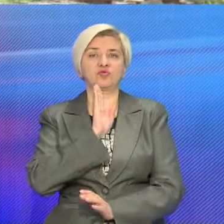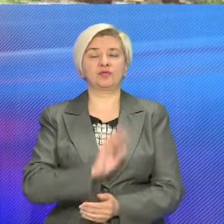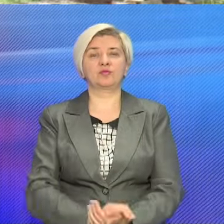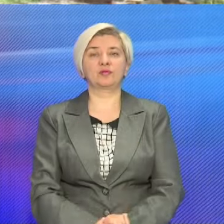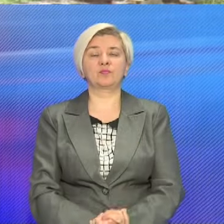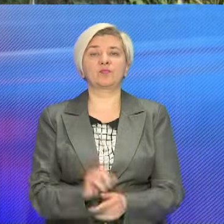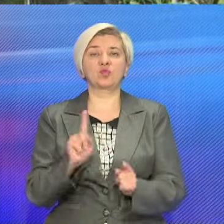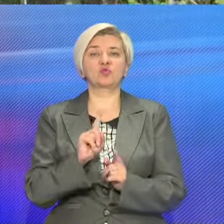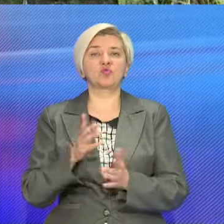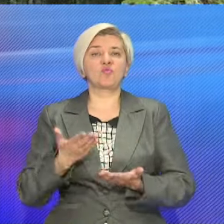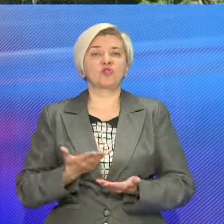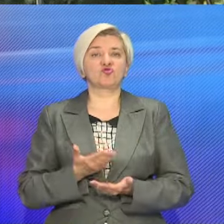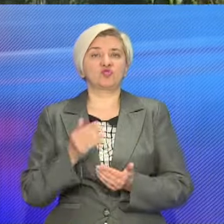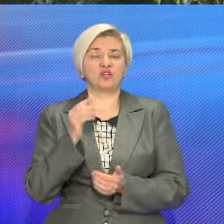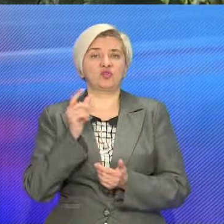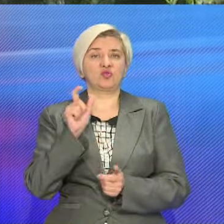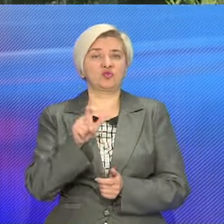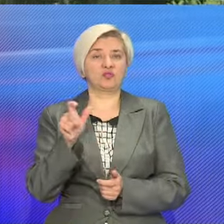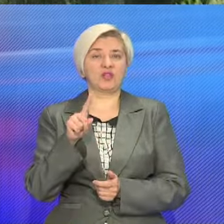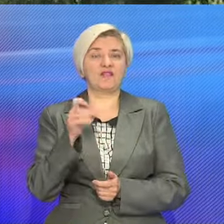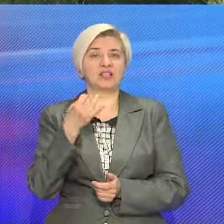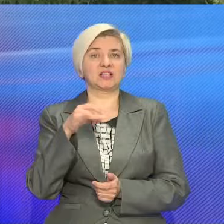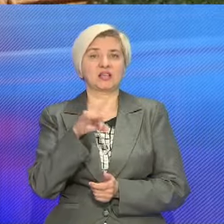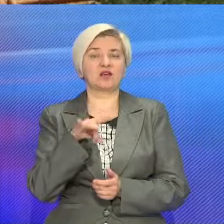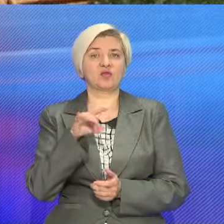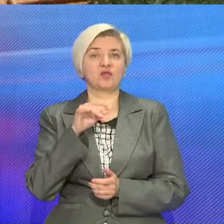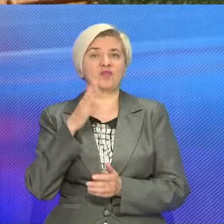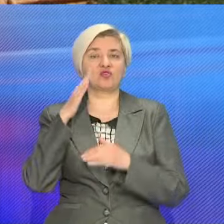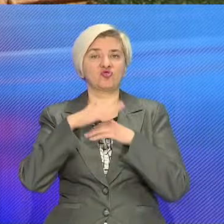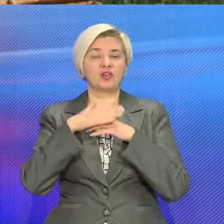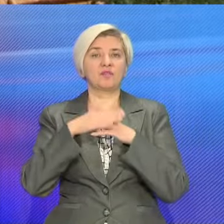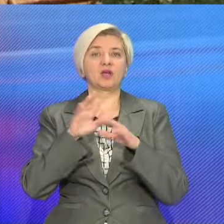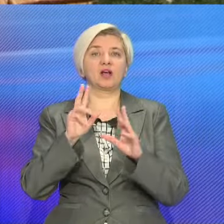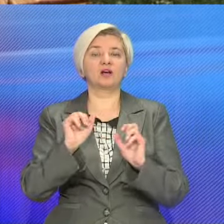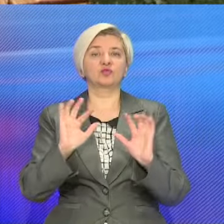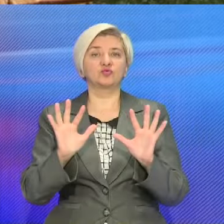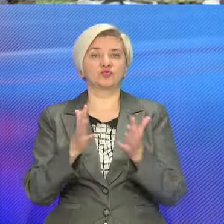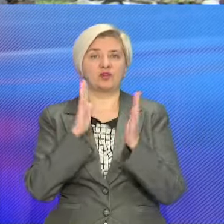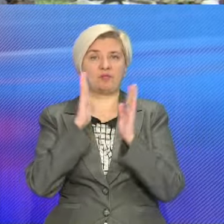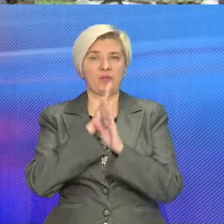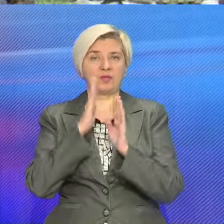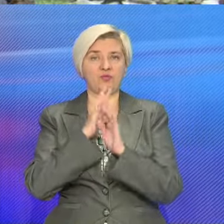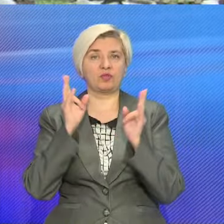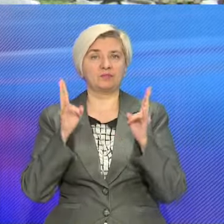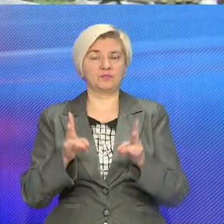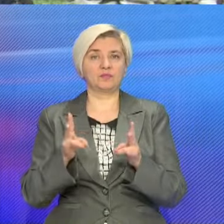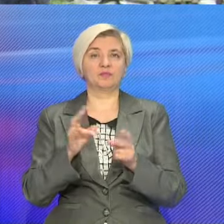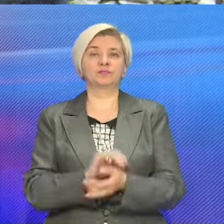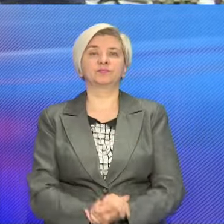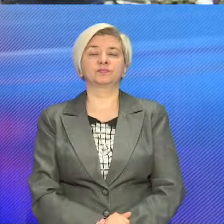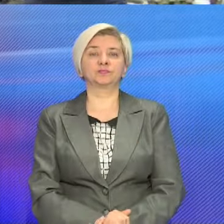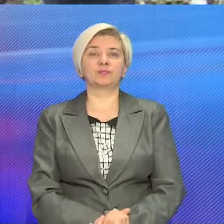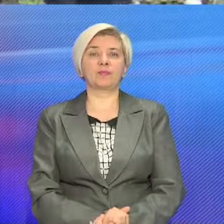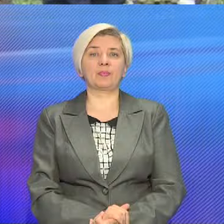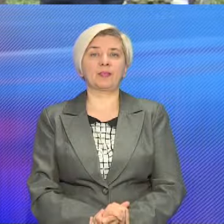пережили жыхары Зельвинского района минулым вечером, как началась непогодь и об ее наступствах, рассказали мясцовые.